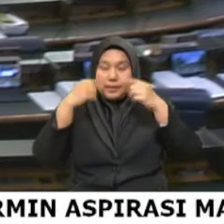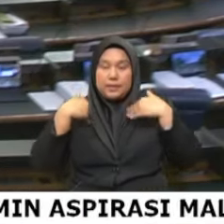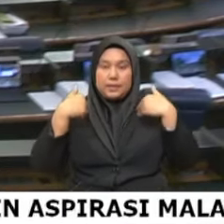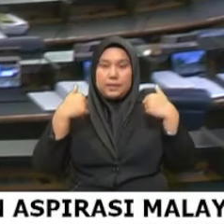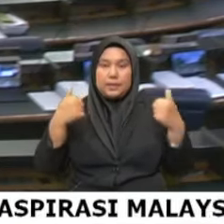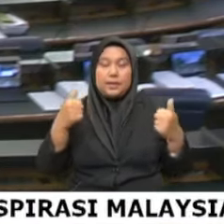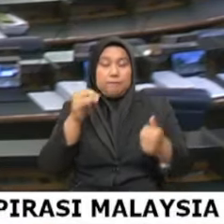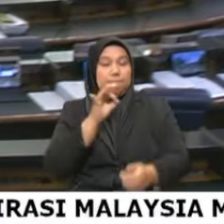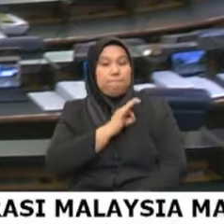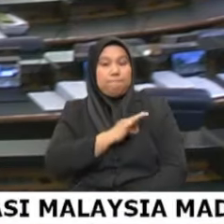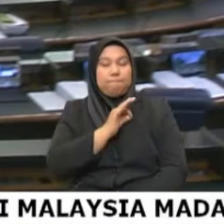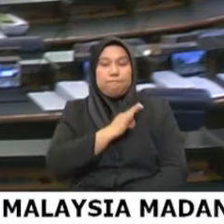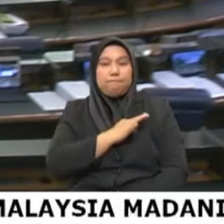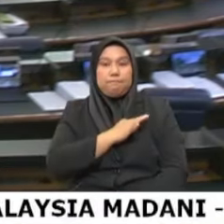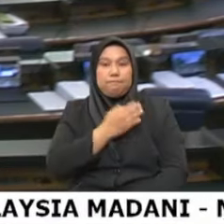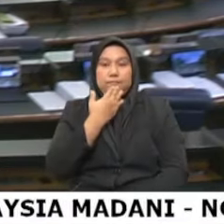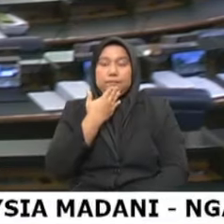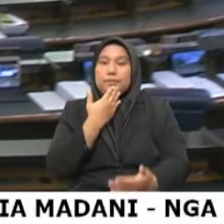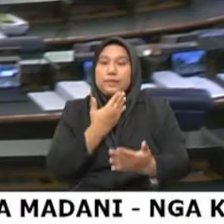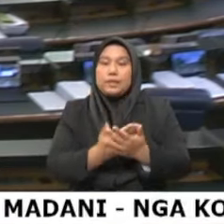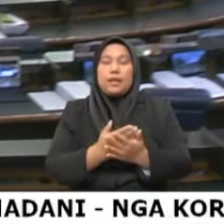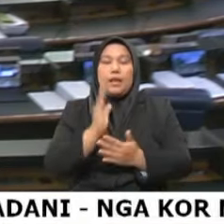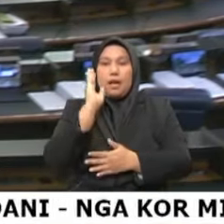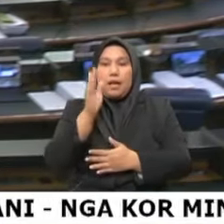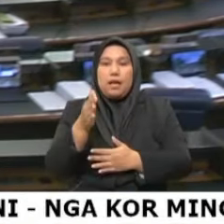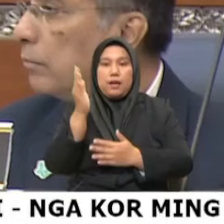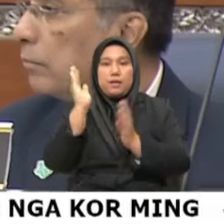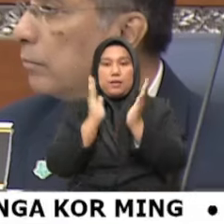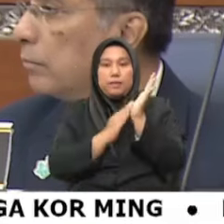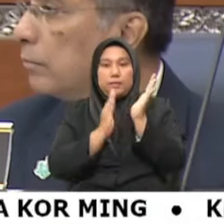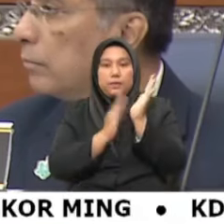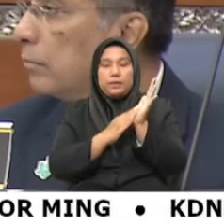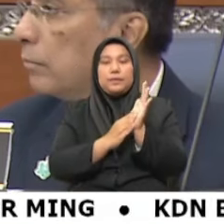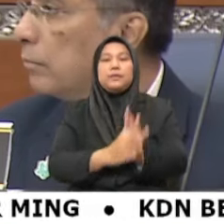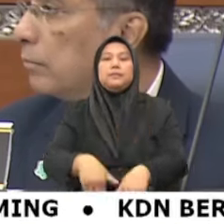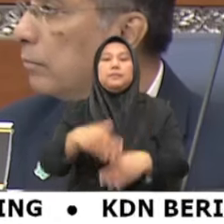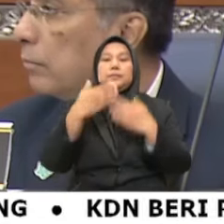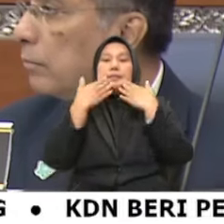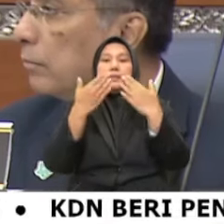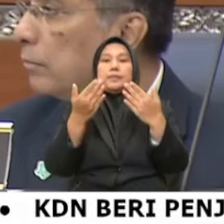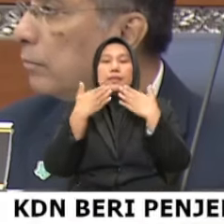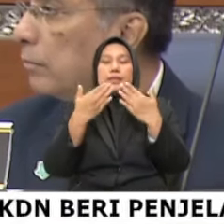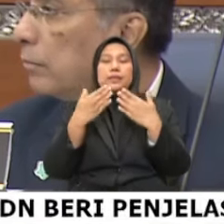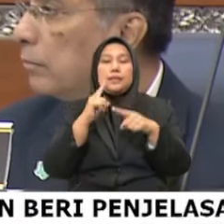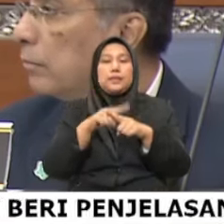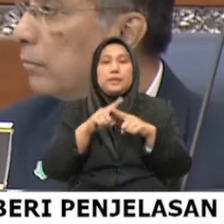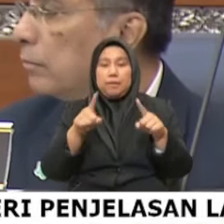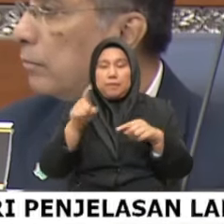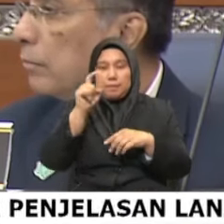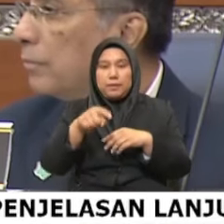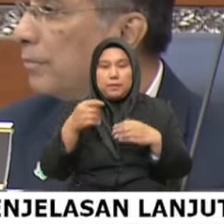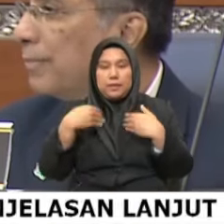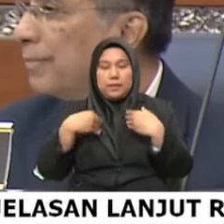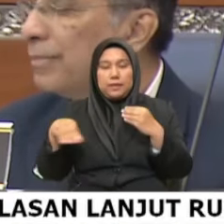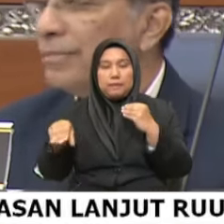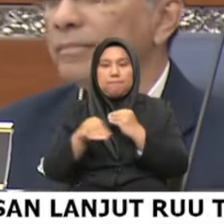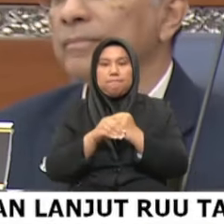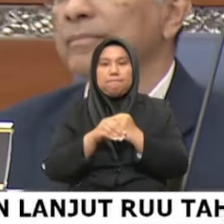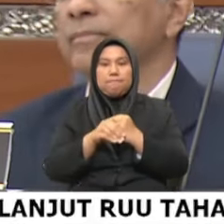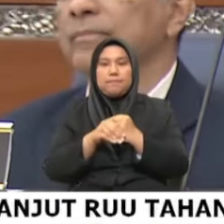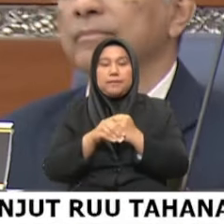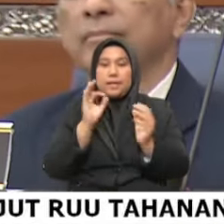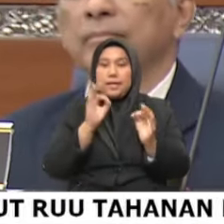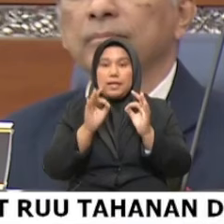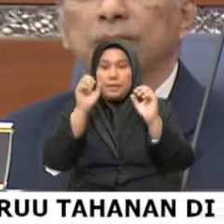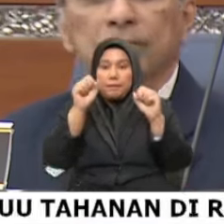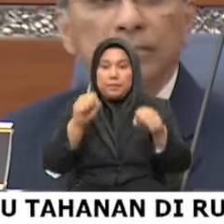Sesuatu inisiatif yang harus kita puji. Terima kasih Tan Sri. Akan tetapi saya ada sedikit tambahan. Kalau boleh